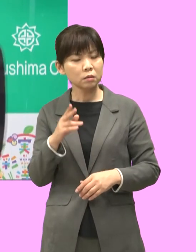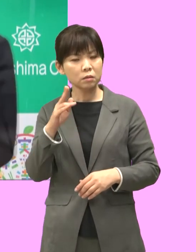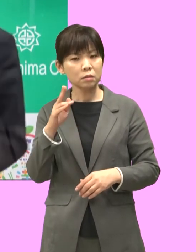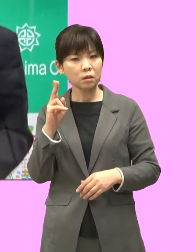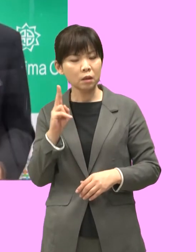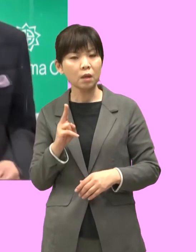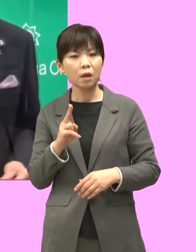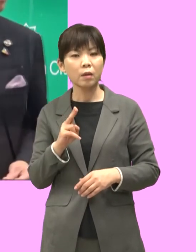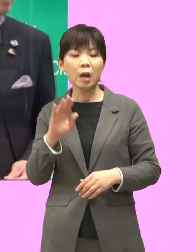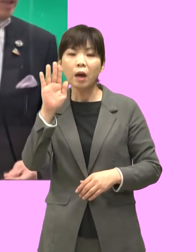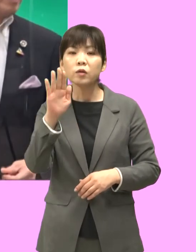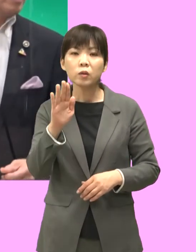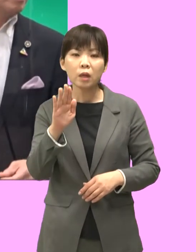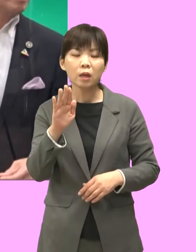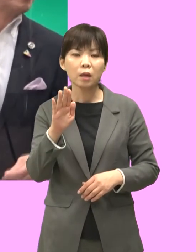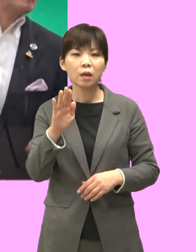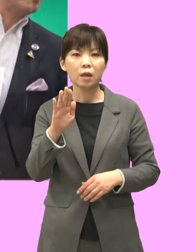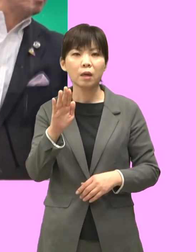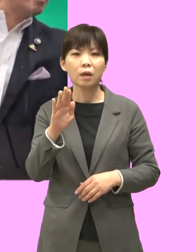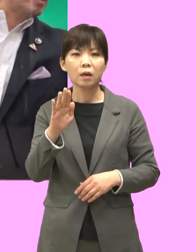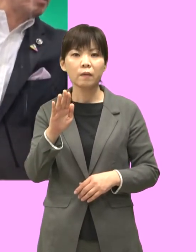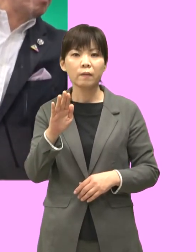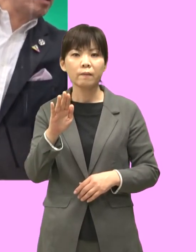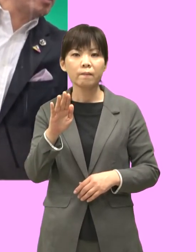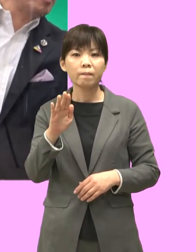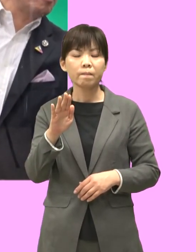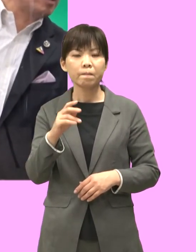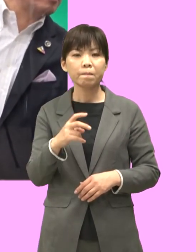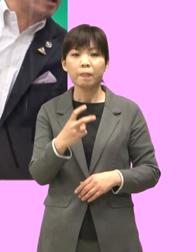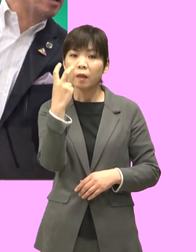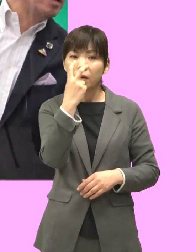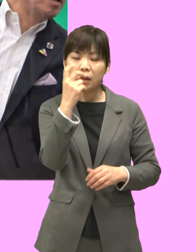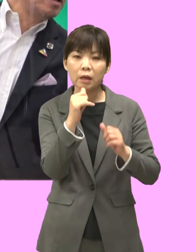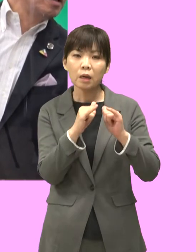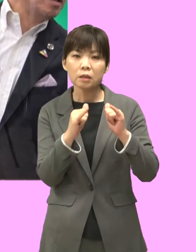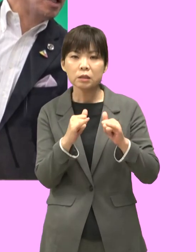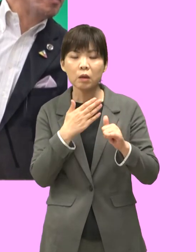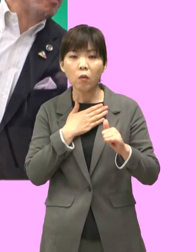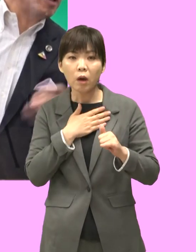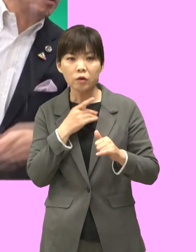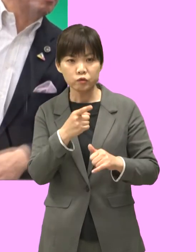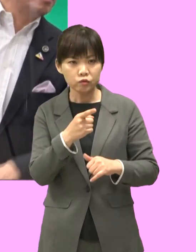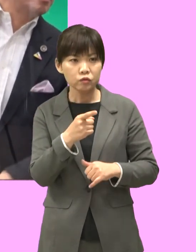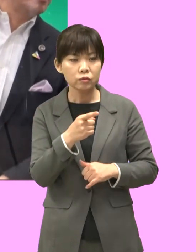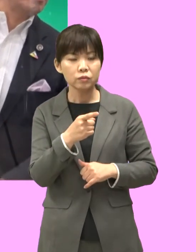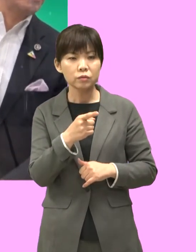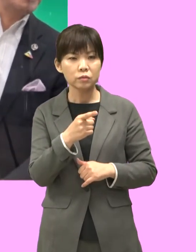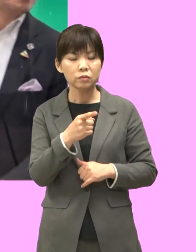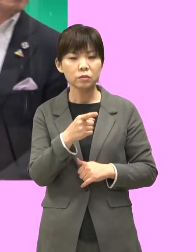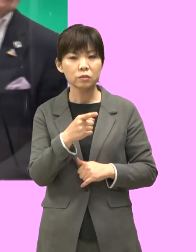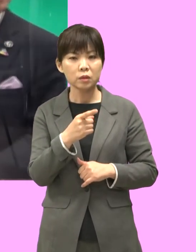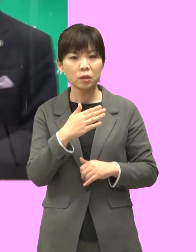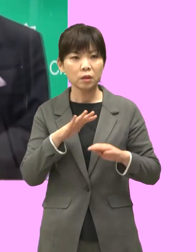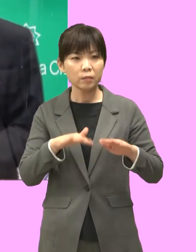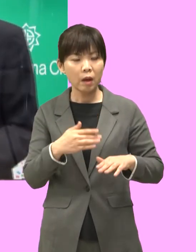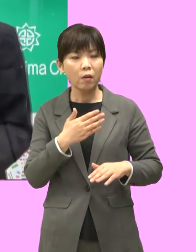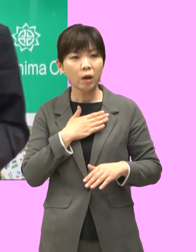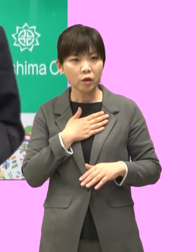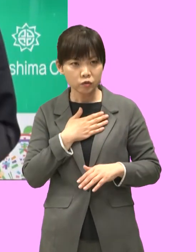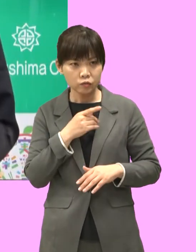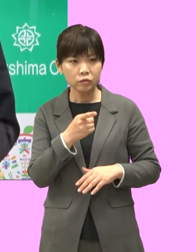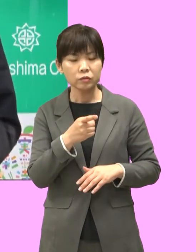じゃあこれは後で、はい、財産マネジメント分かるかな。あ、今分かる。あ、じゃあ言ってください。